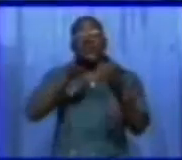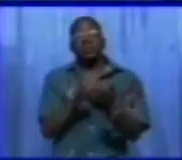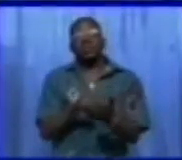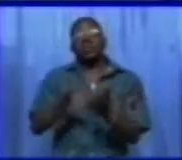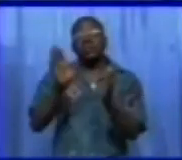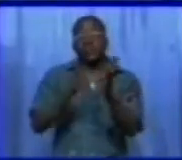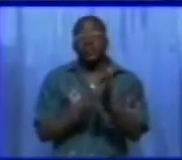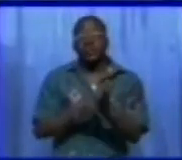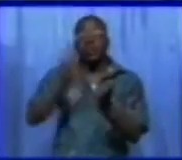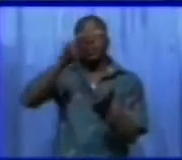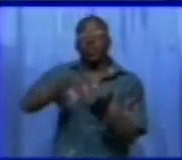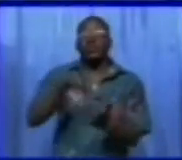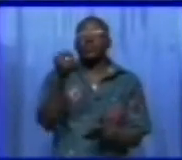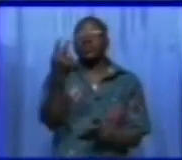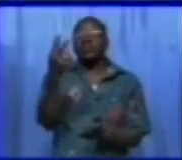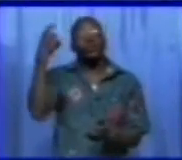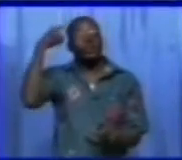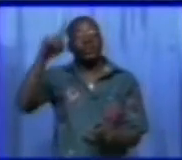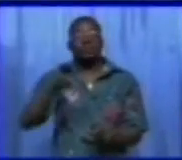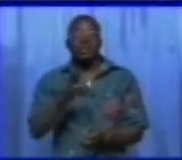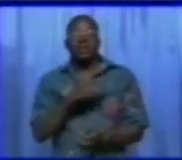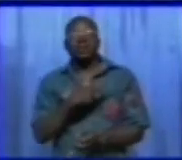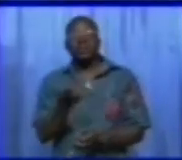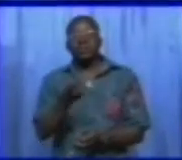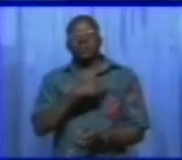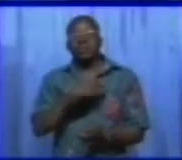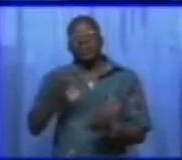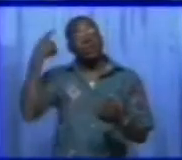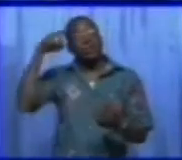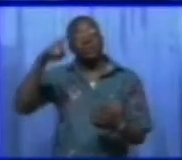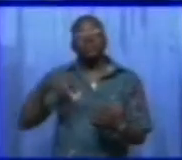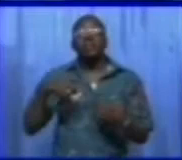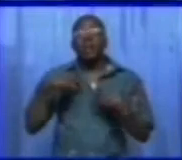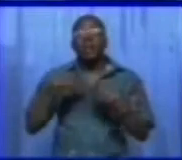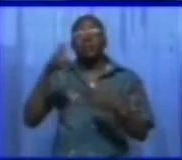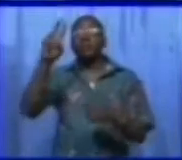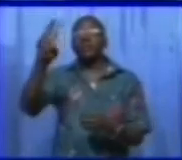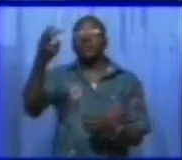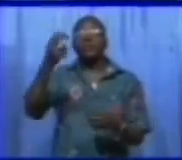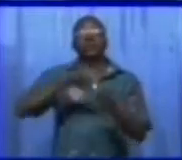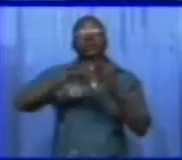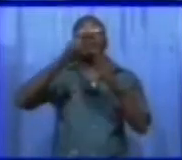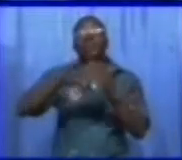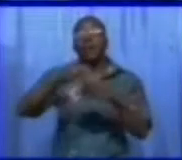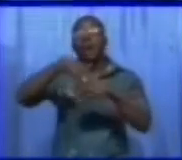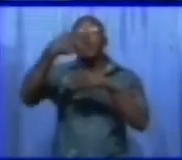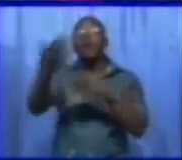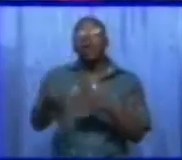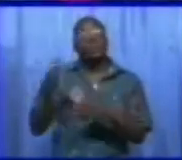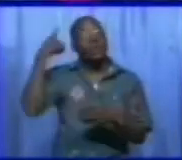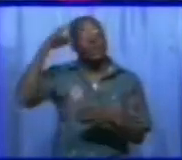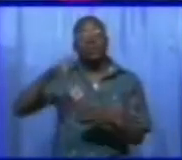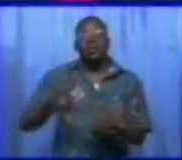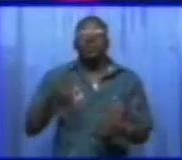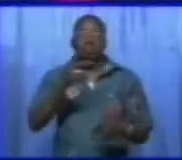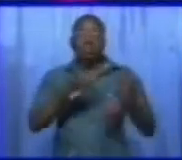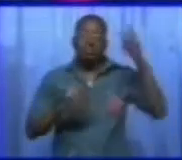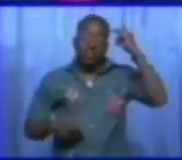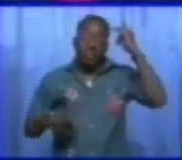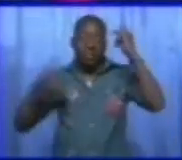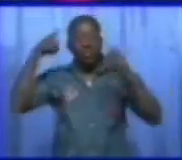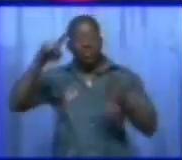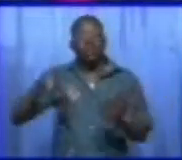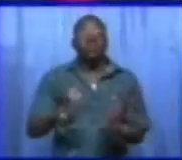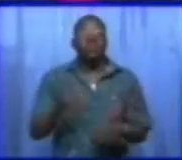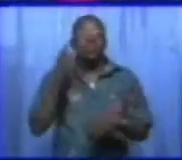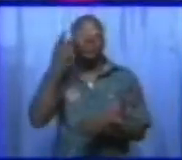en 2012, les infections respiratoires occupaient le 2e rang après le paludisme pour les motifs de consultation. Les